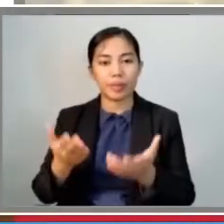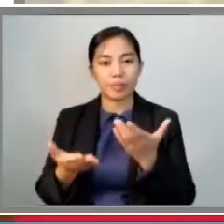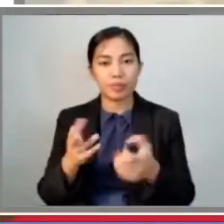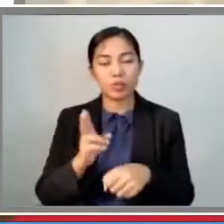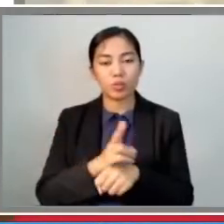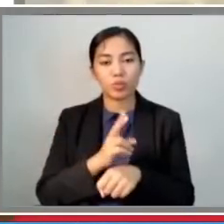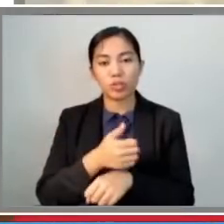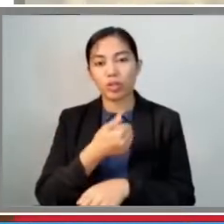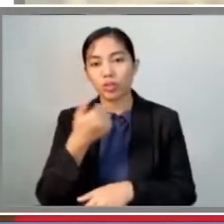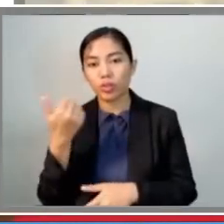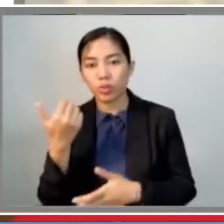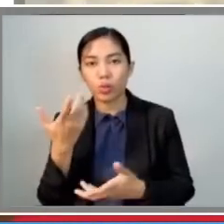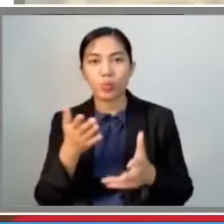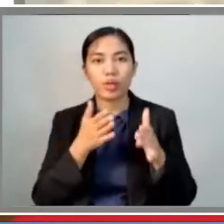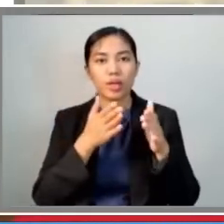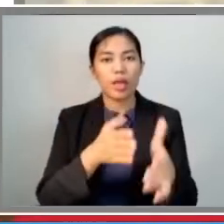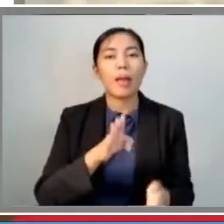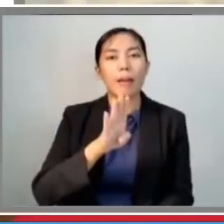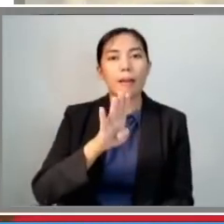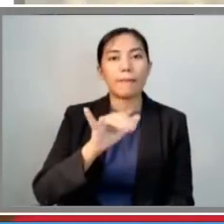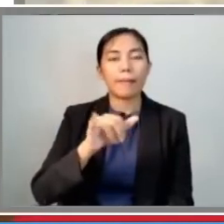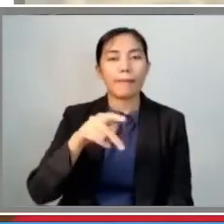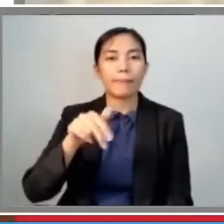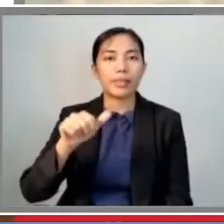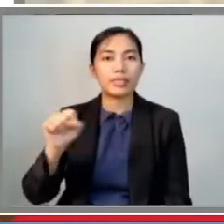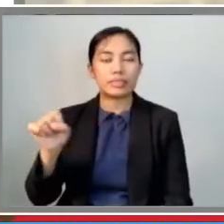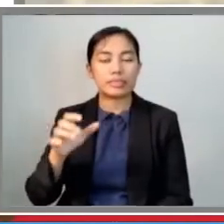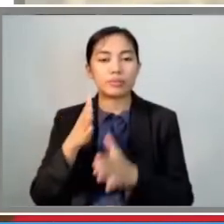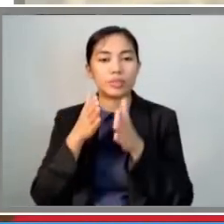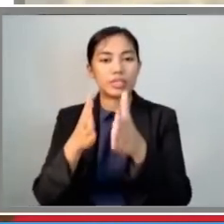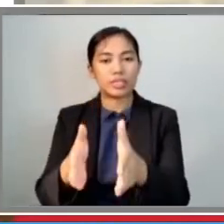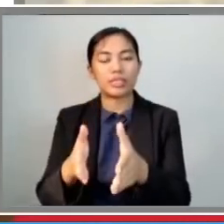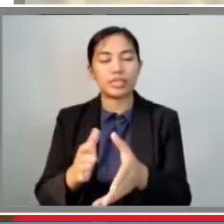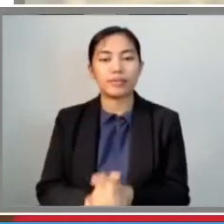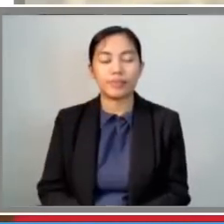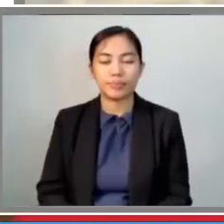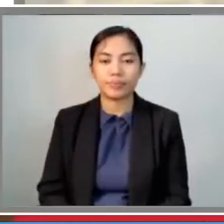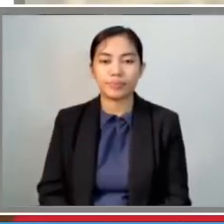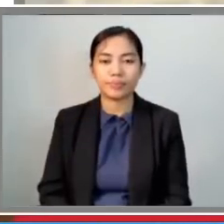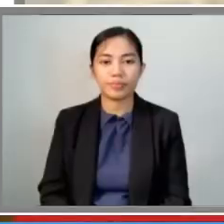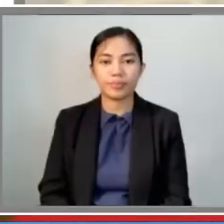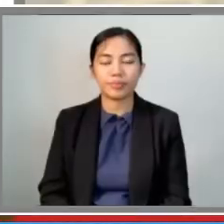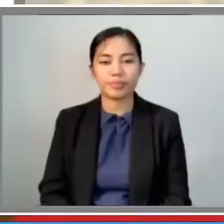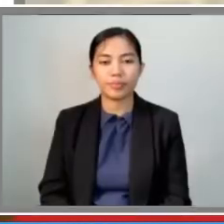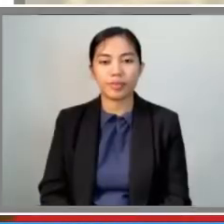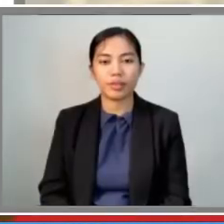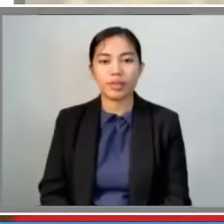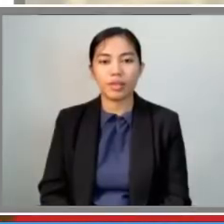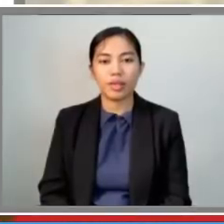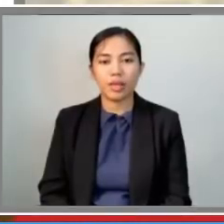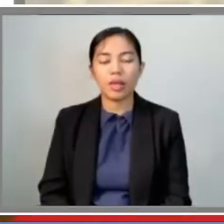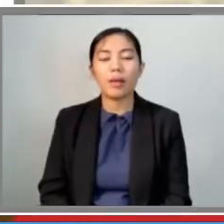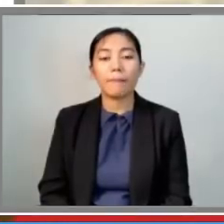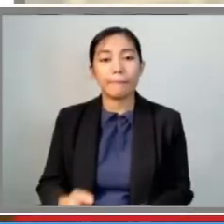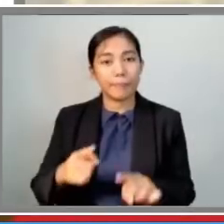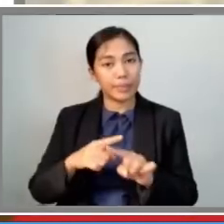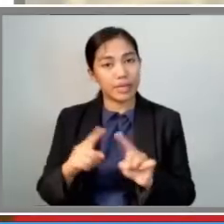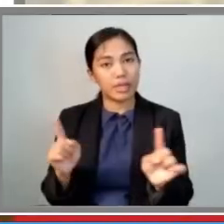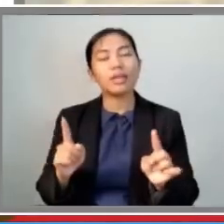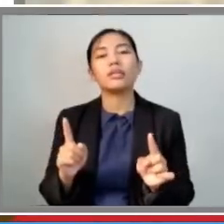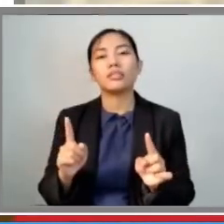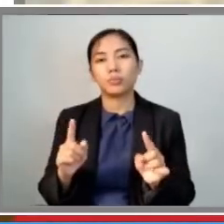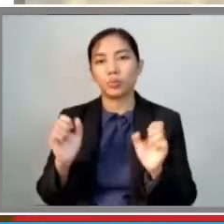kong bypass roads at Ah hindi na po sila makakapasok po d sa ano except yung p2p buses po natin at saka yung mga